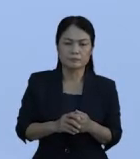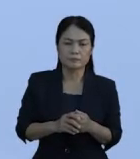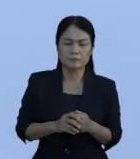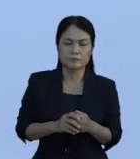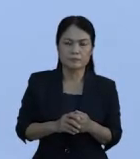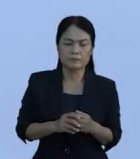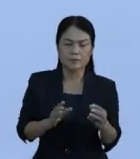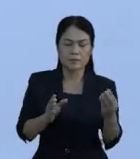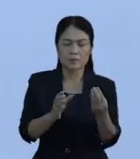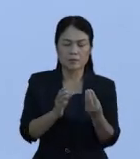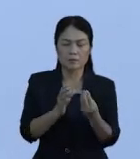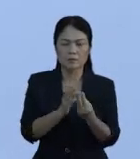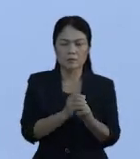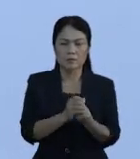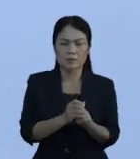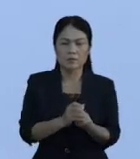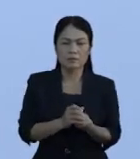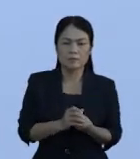chấm nuôn muối cứ